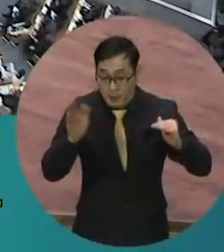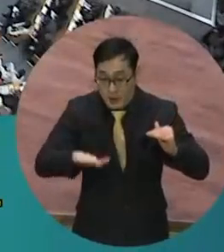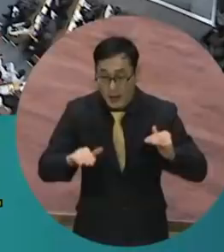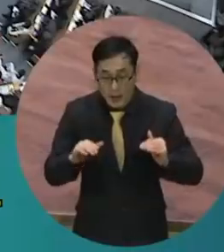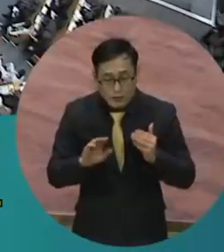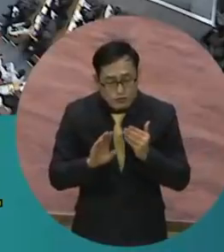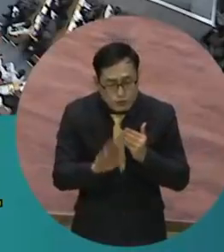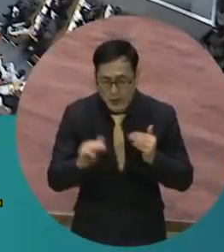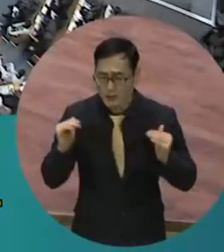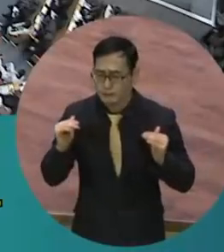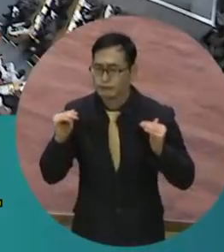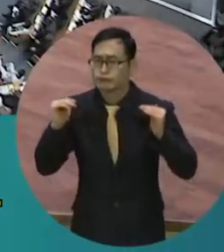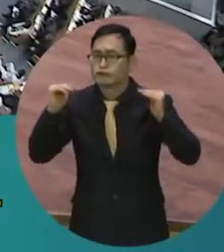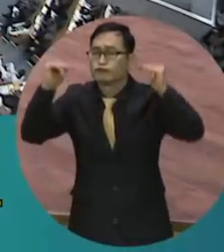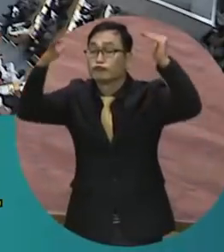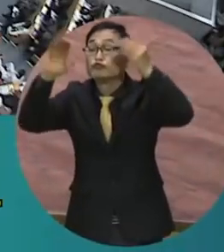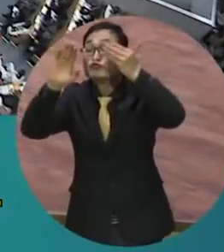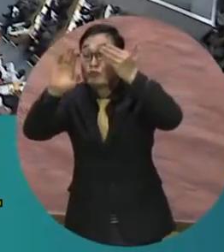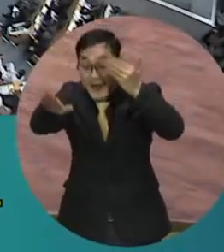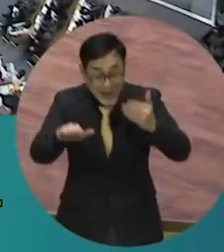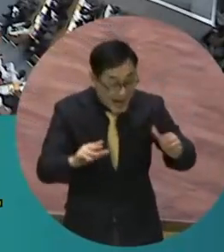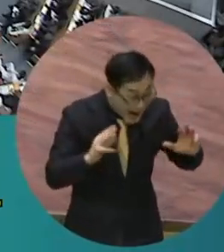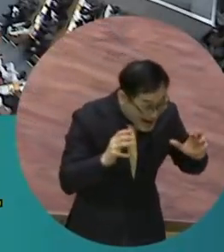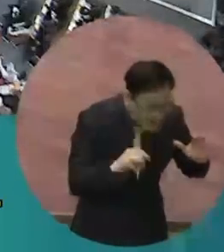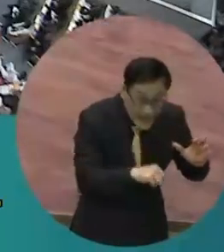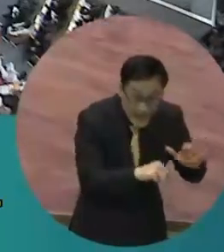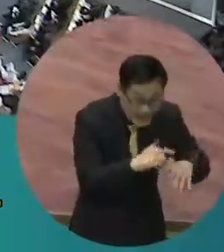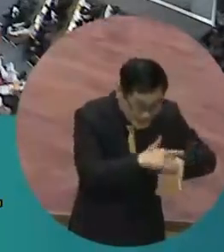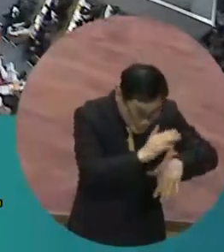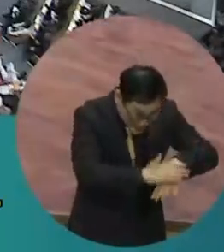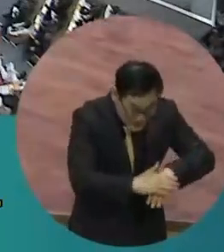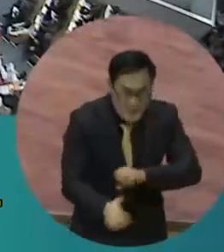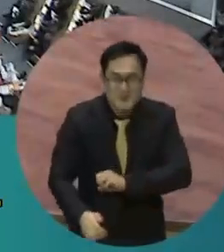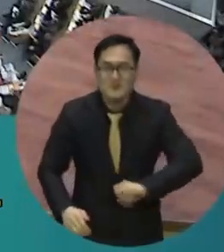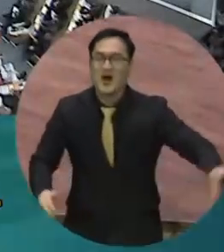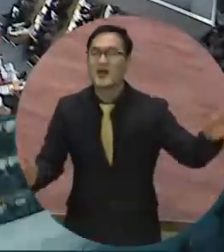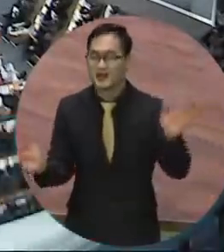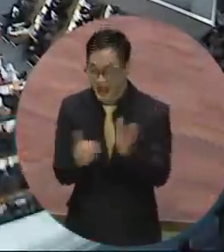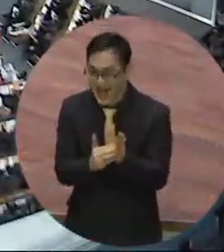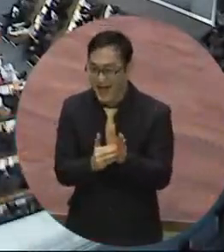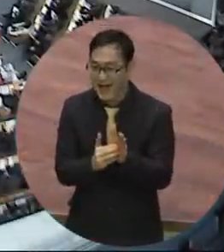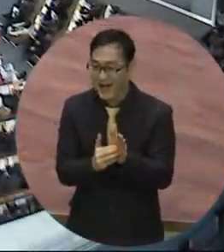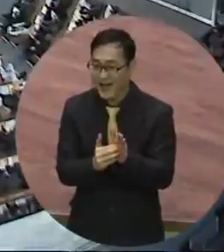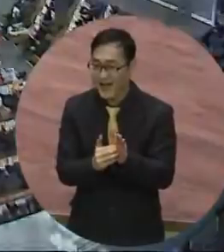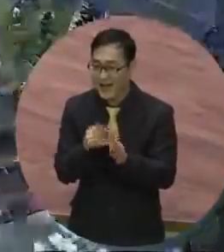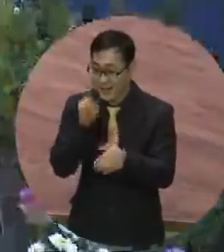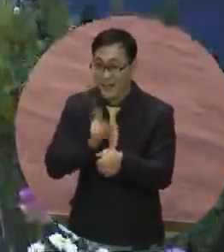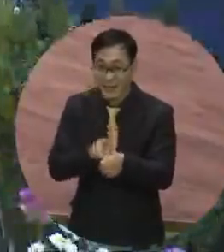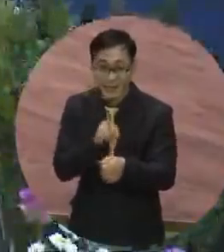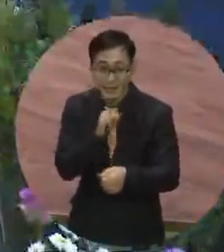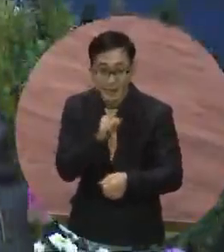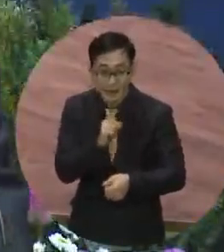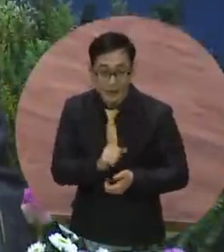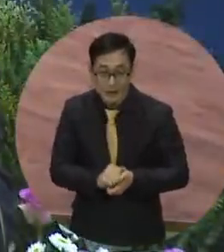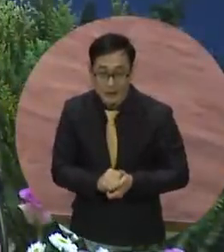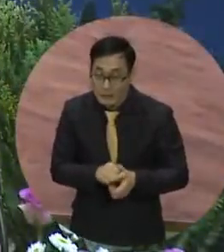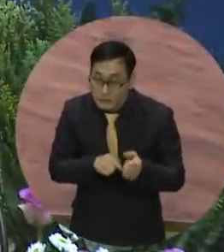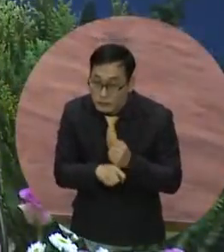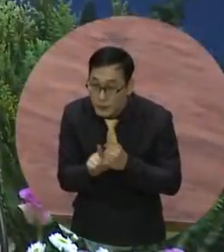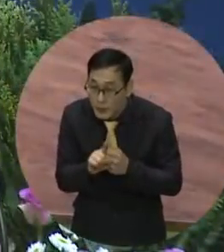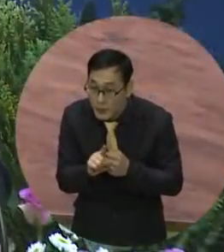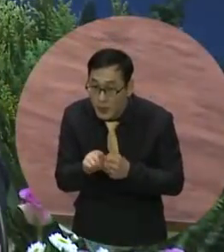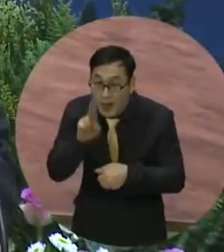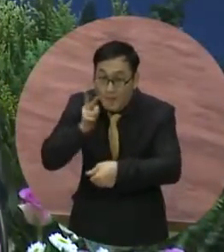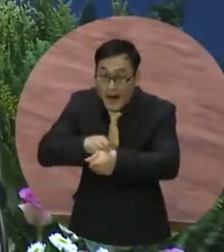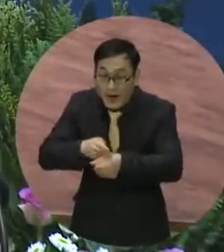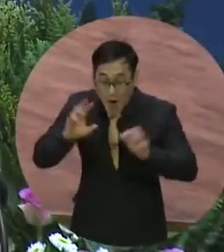사람 되어서는 어린아이의 일을 버렸노라 그랬어. 아멘. 여러분, 이 무슨 말이에요? 바울이